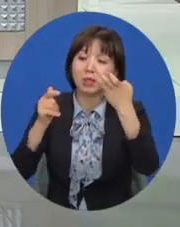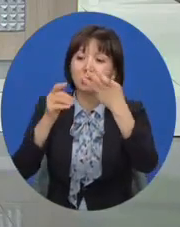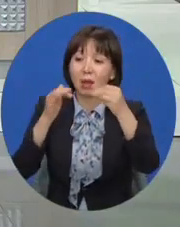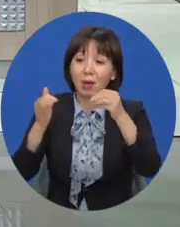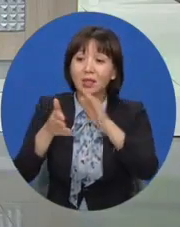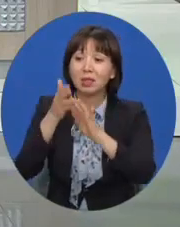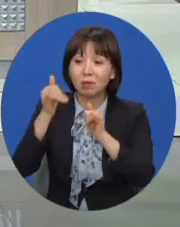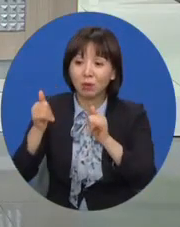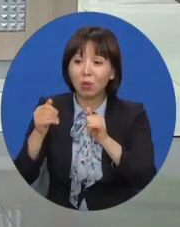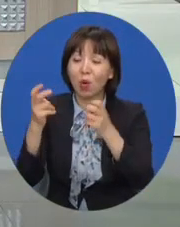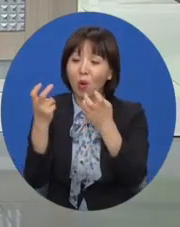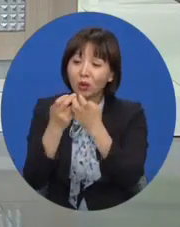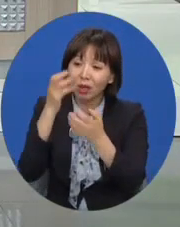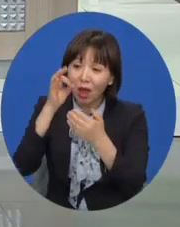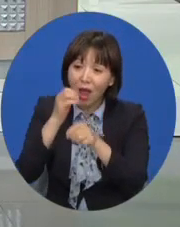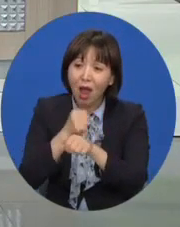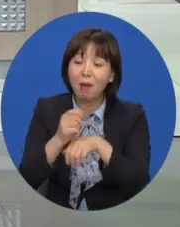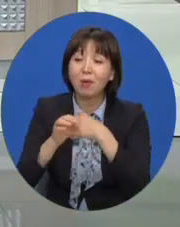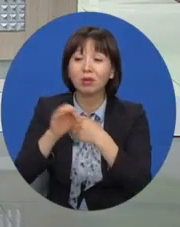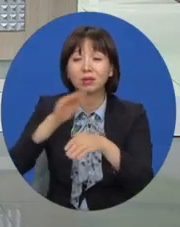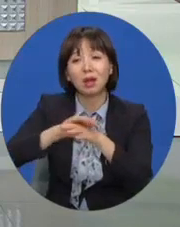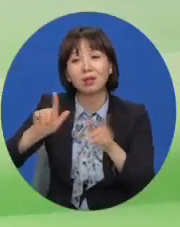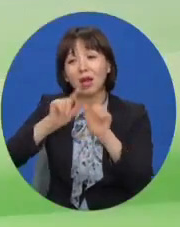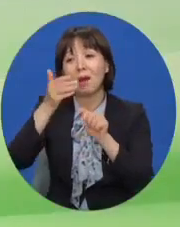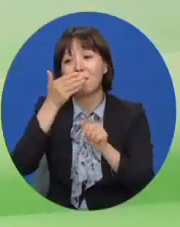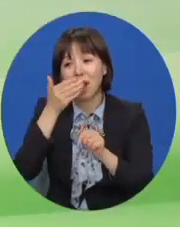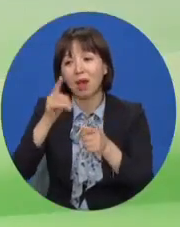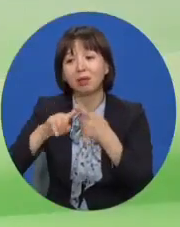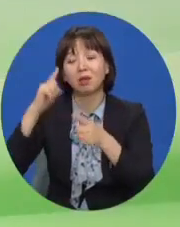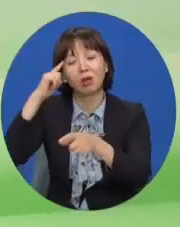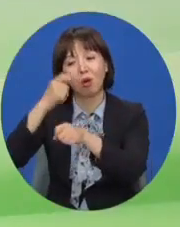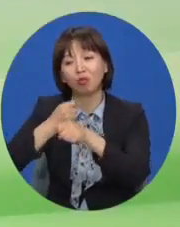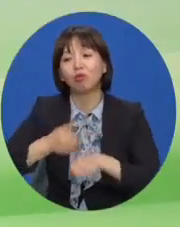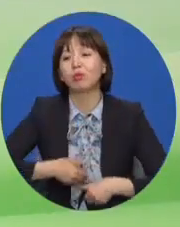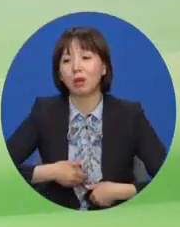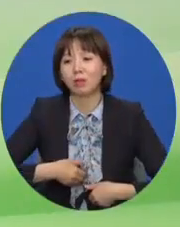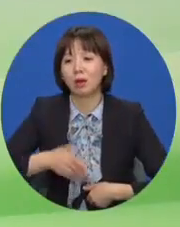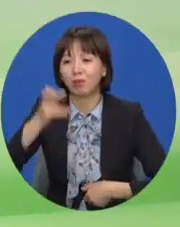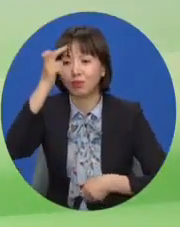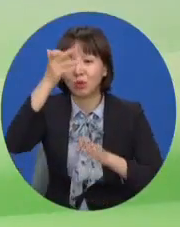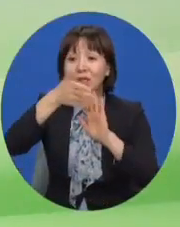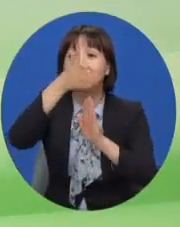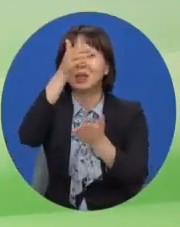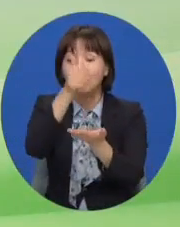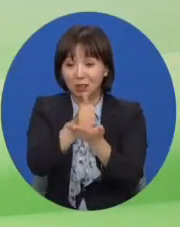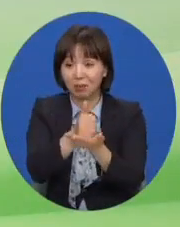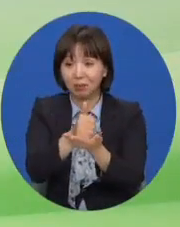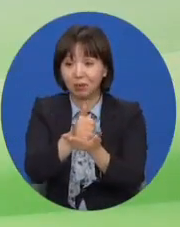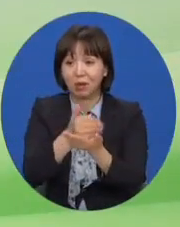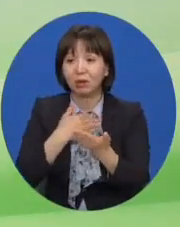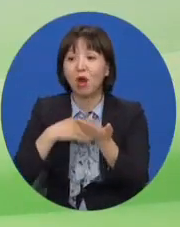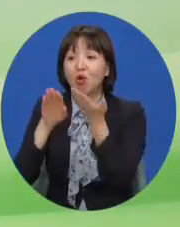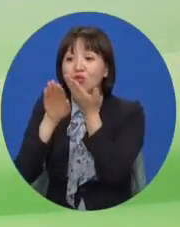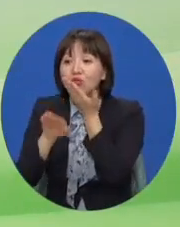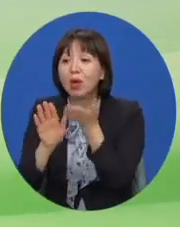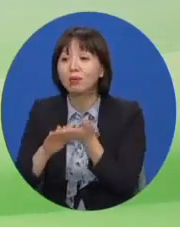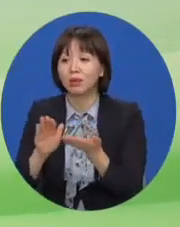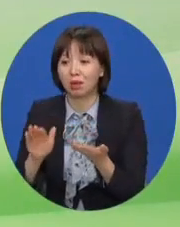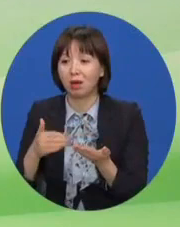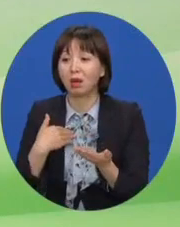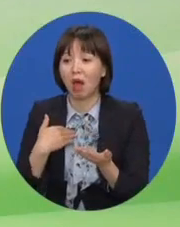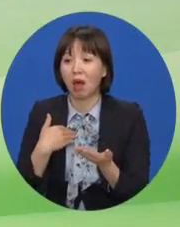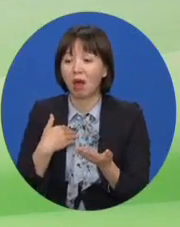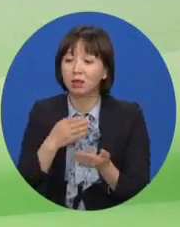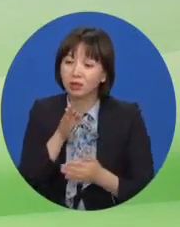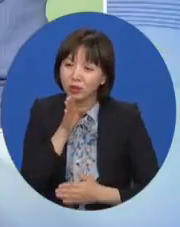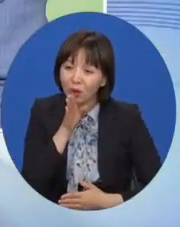시민이라도 어떻게 하면 우리가 잘 살 수 있는가? 이거 연구해야 됩니다. 우리 최명현 시장님, 저 후배 아닙니까? 저